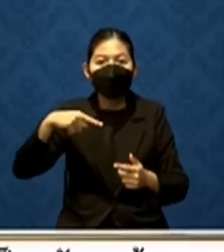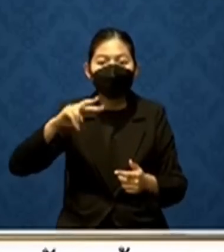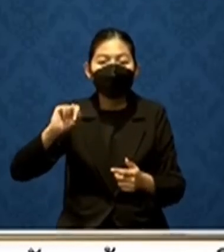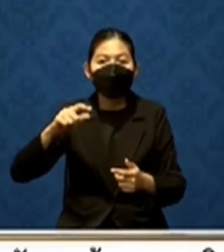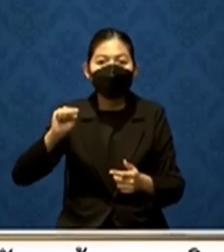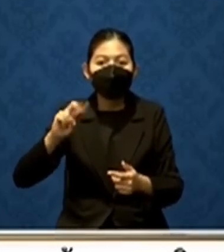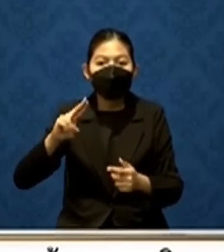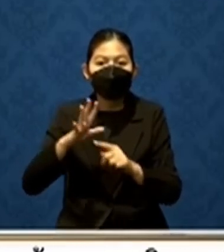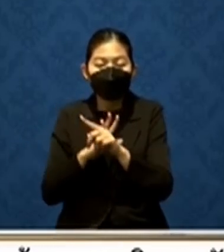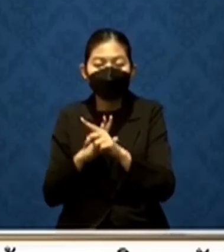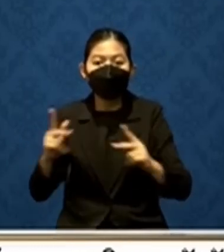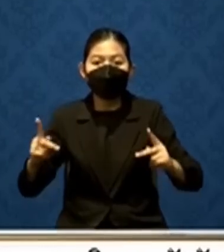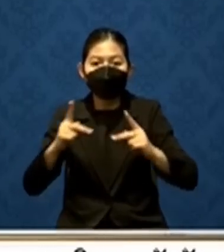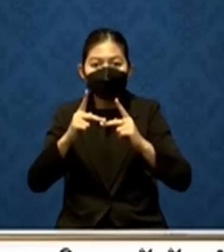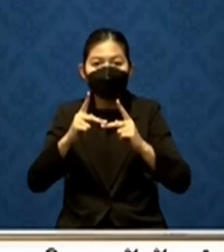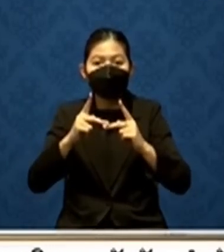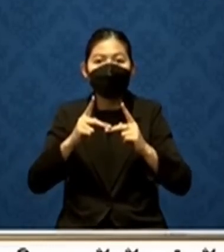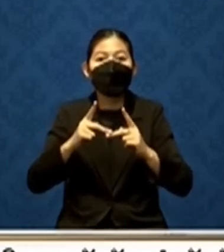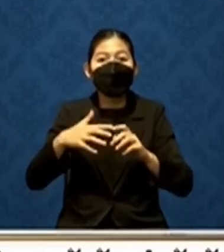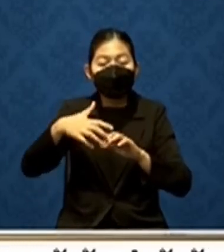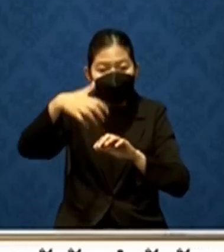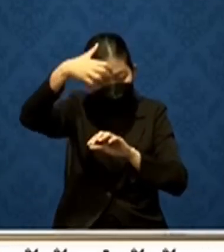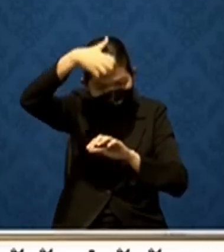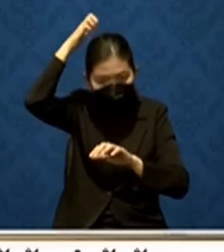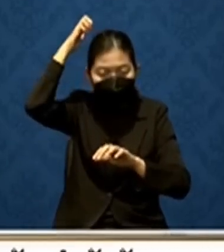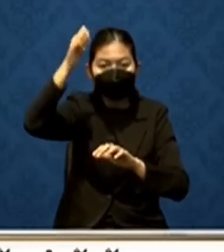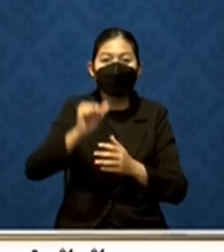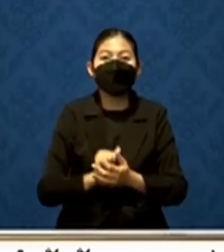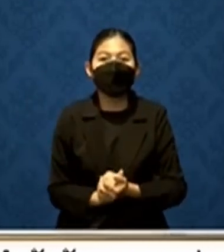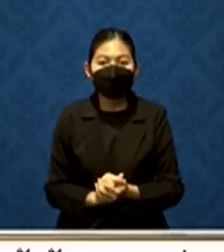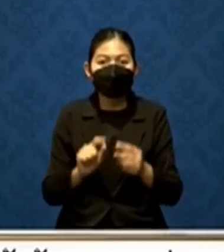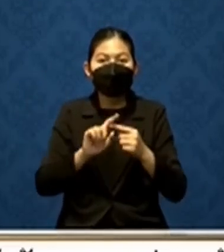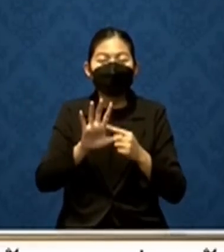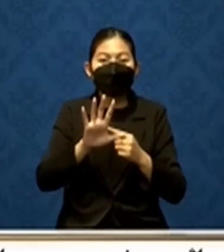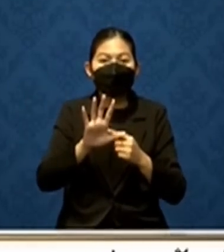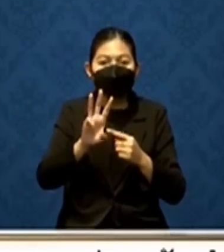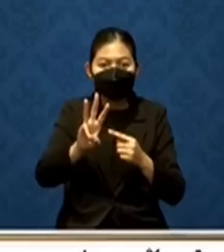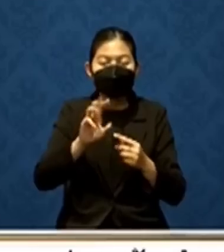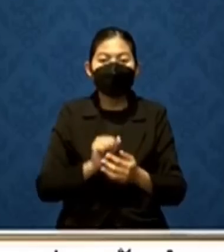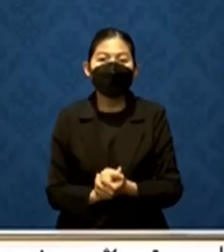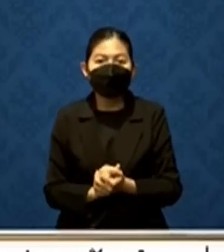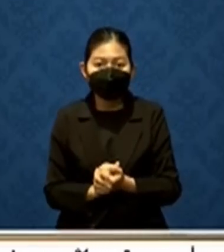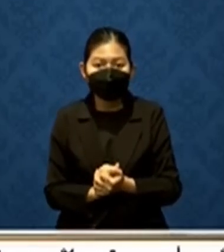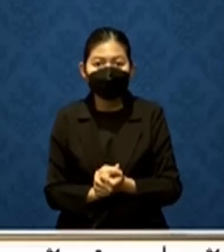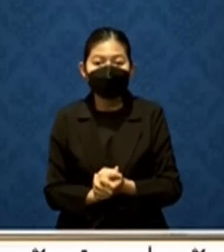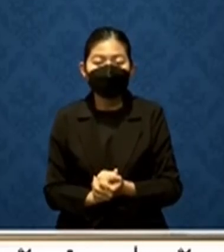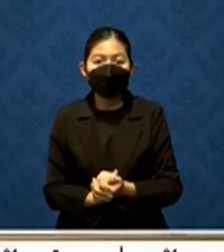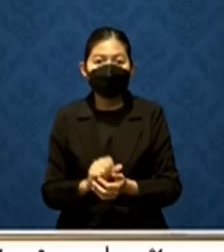ว่าการกระทรวงมหาดไทย6นายศักดิ์สยามชิดชอบ